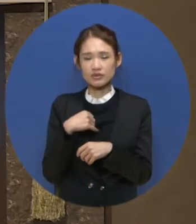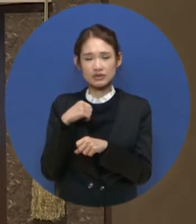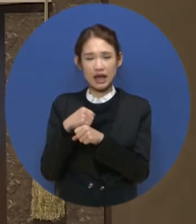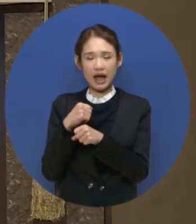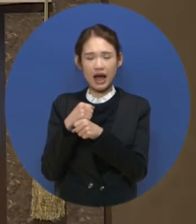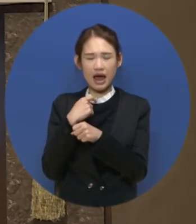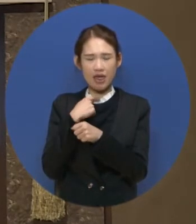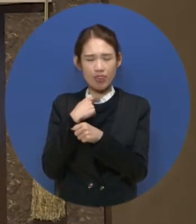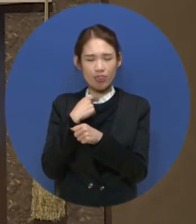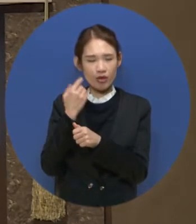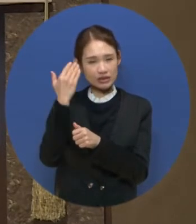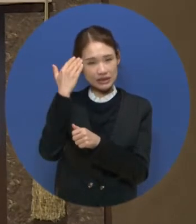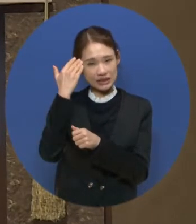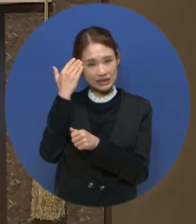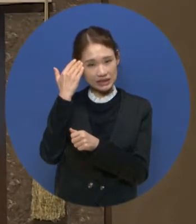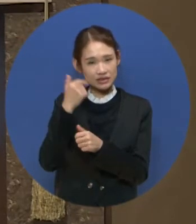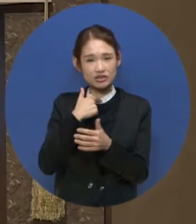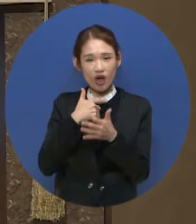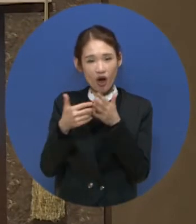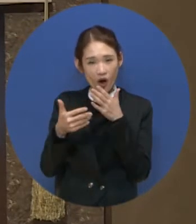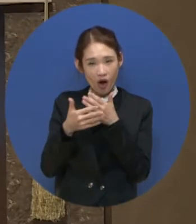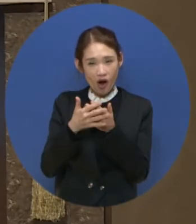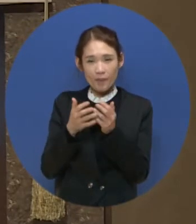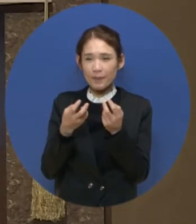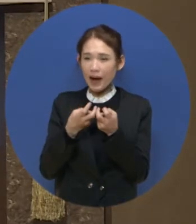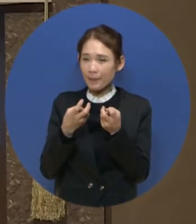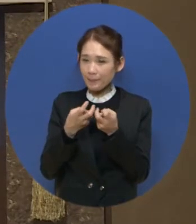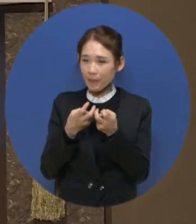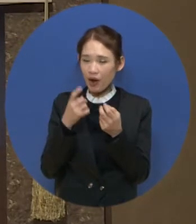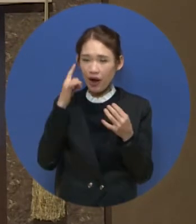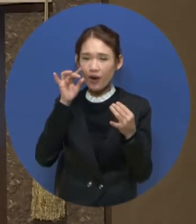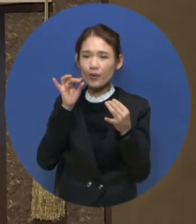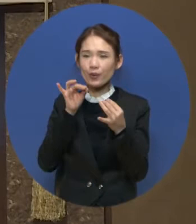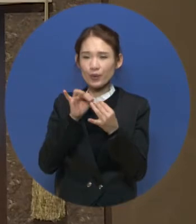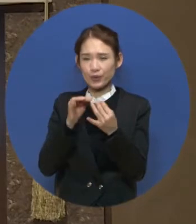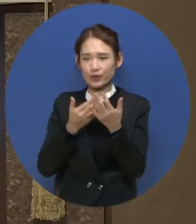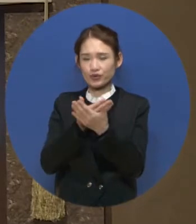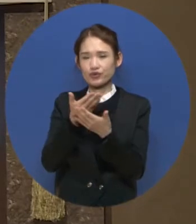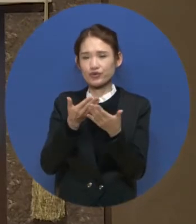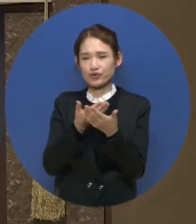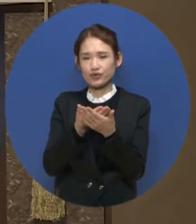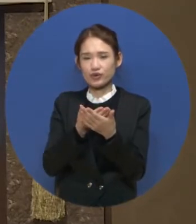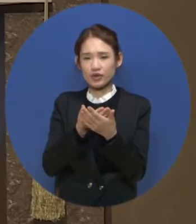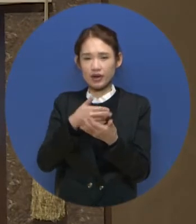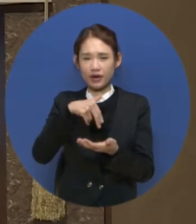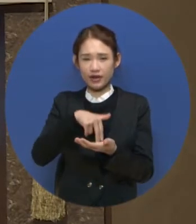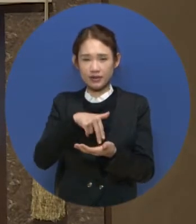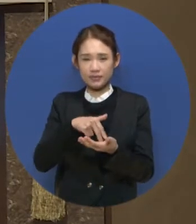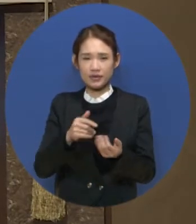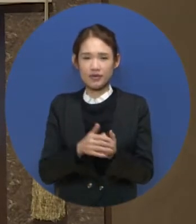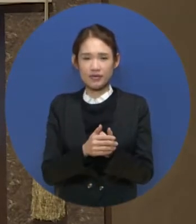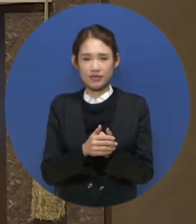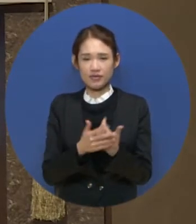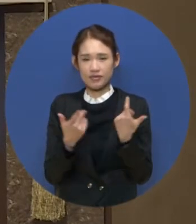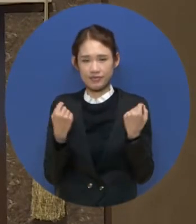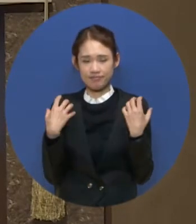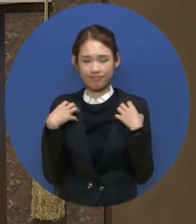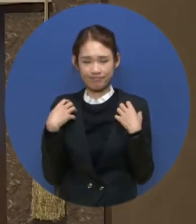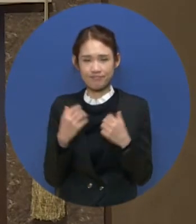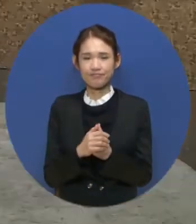저희가 쌓았던 그런 지식과 이런 것 노하우를 공유하는 차원에서 그렇게 이런 것들을 일을 하게